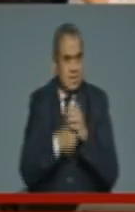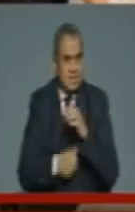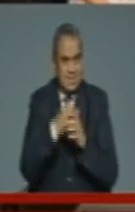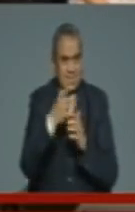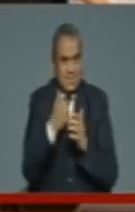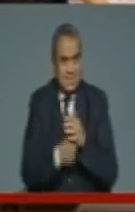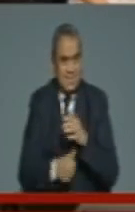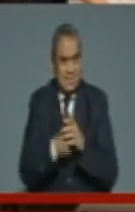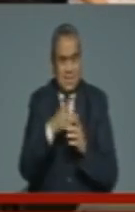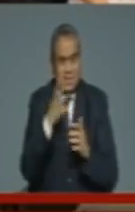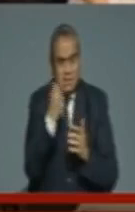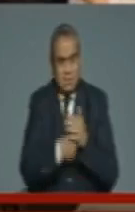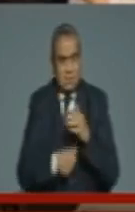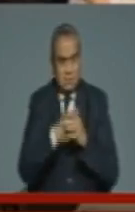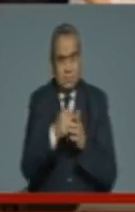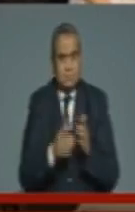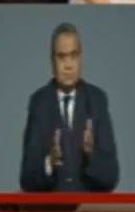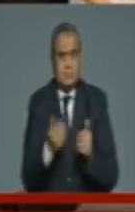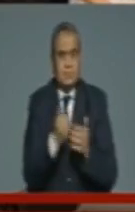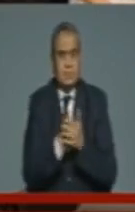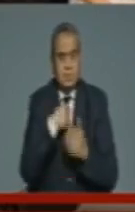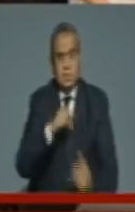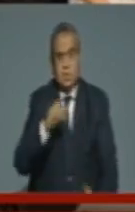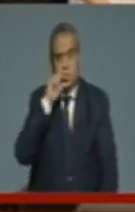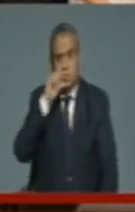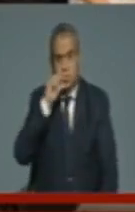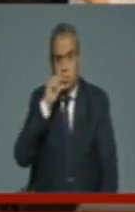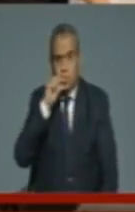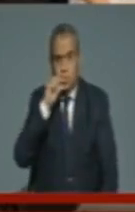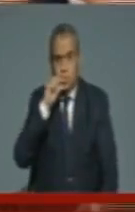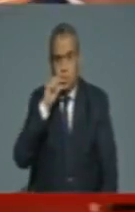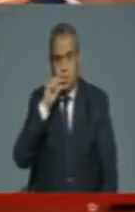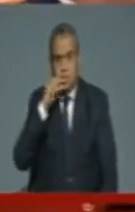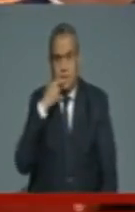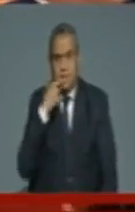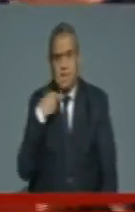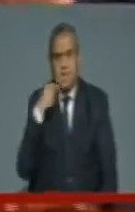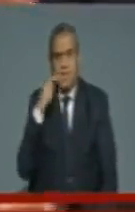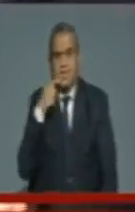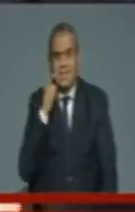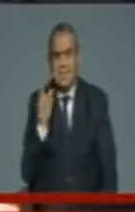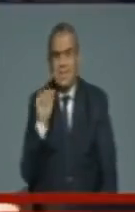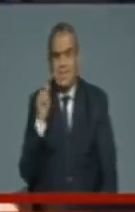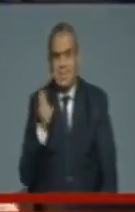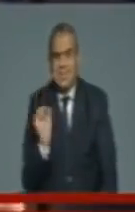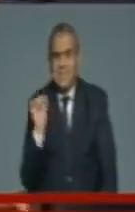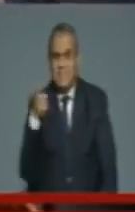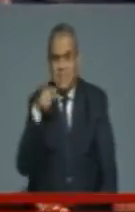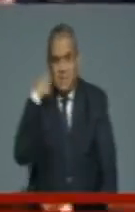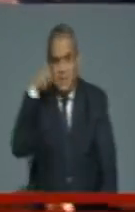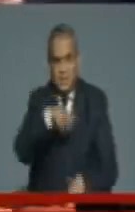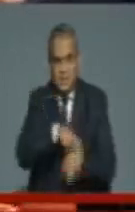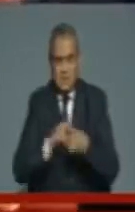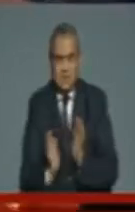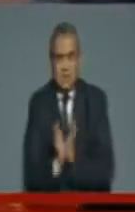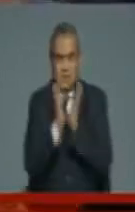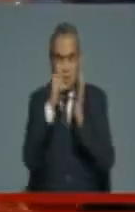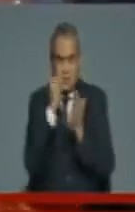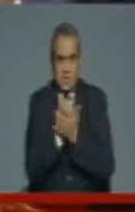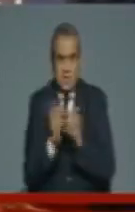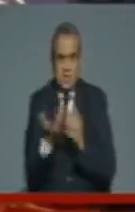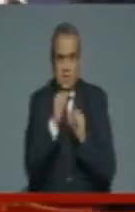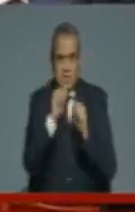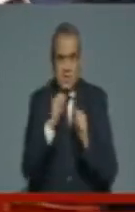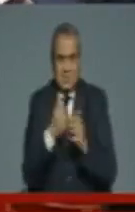كتير، لكن الدكتورة نيفين قاعدة وتقول فين مش كده يا دكتورة؟ اتفضلي